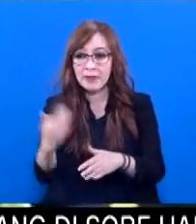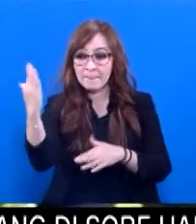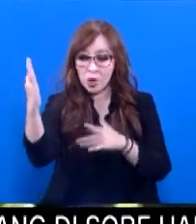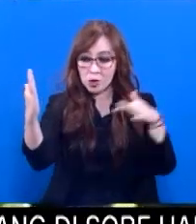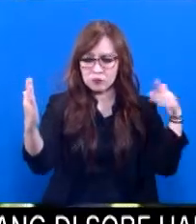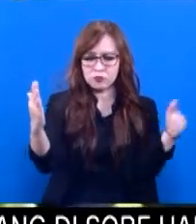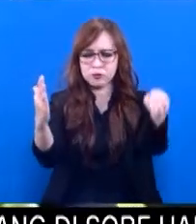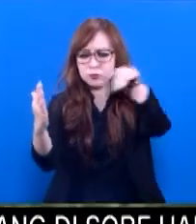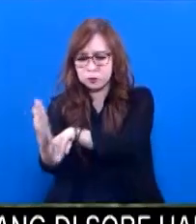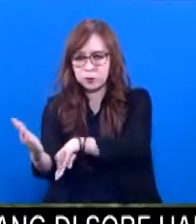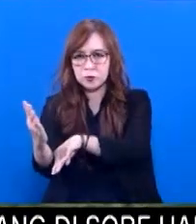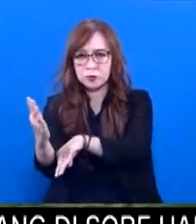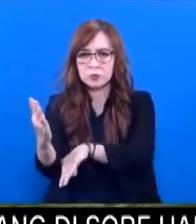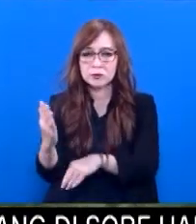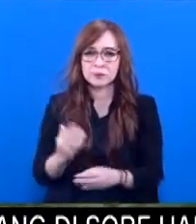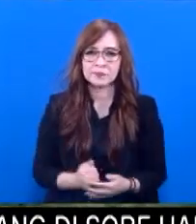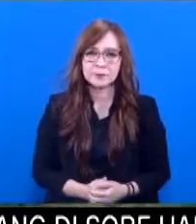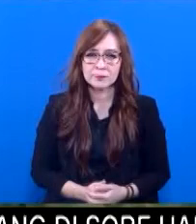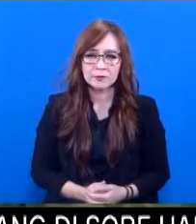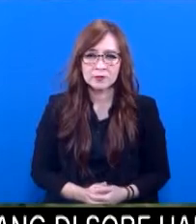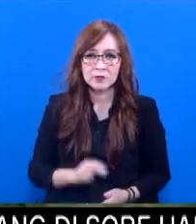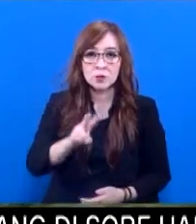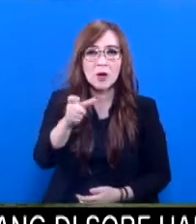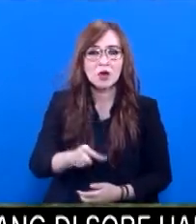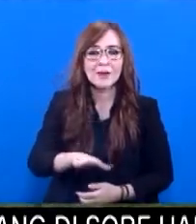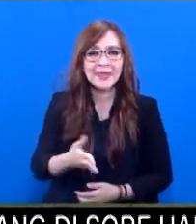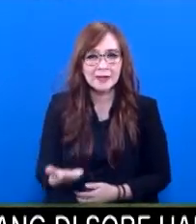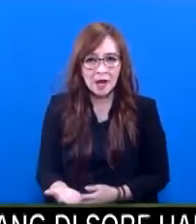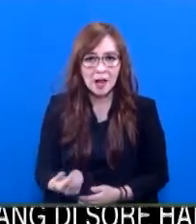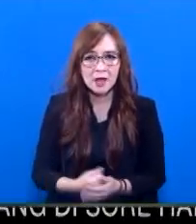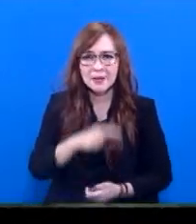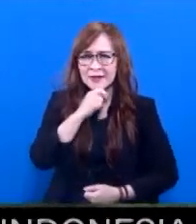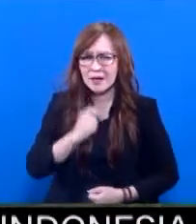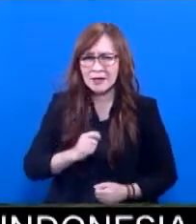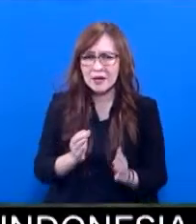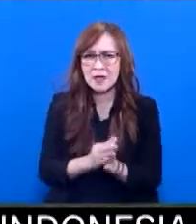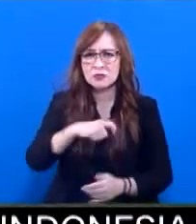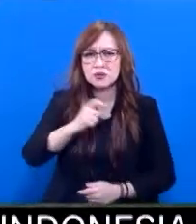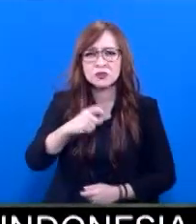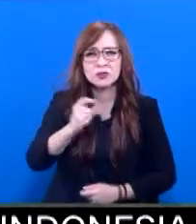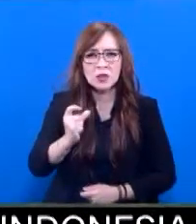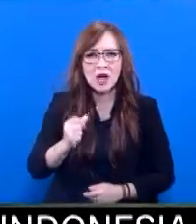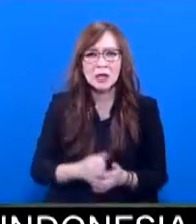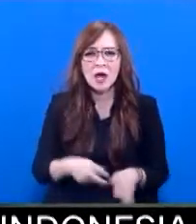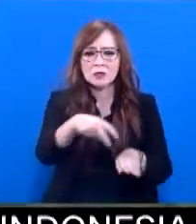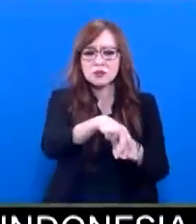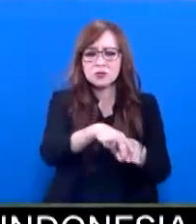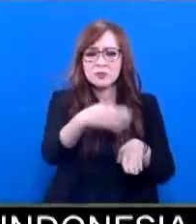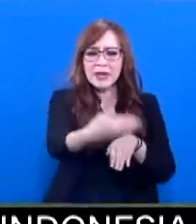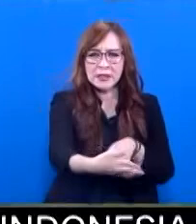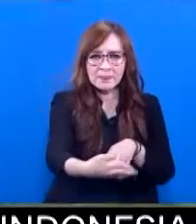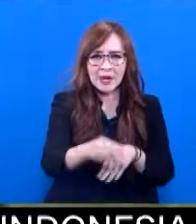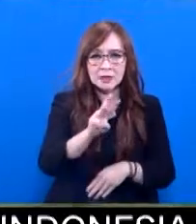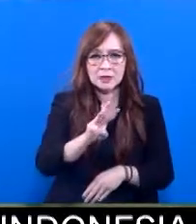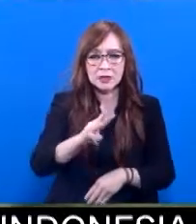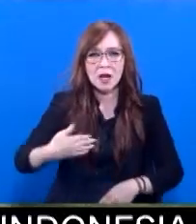yang ada di sebelah kanan jalan. Dua orang meninggal di lokasi, yaitu seorang nenek dan cucunya yang duduk di bagian depan. Sementara tiga korban